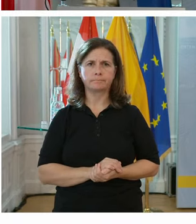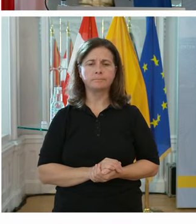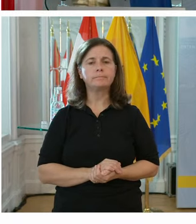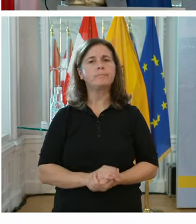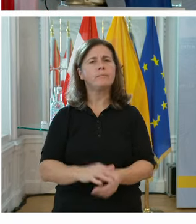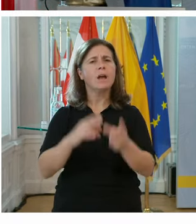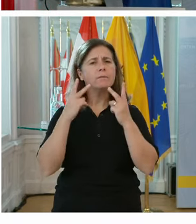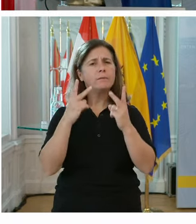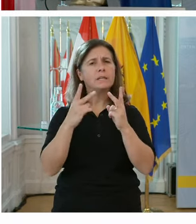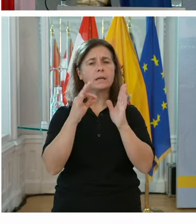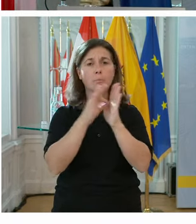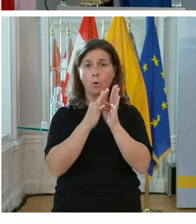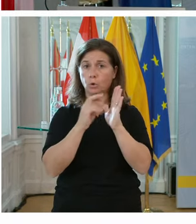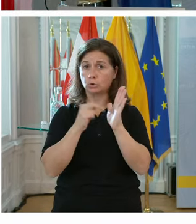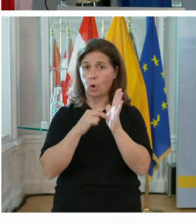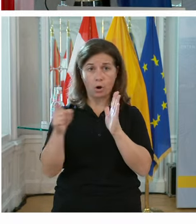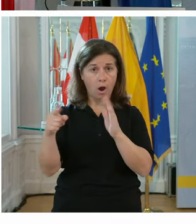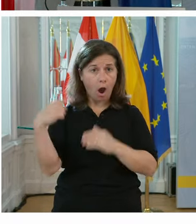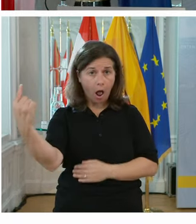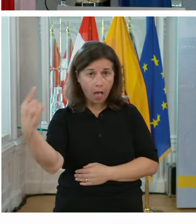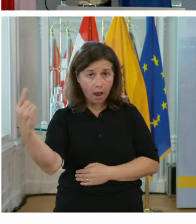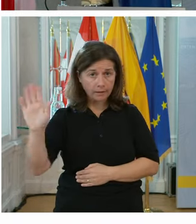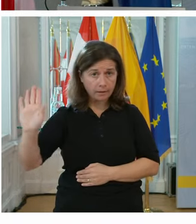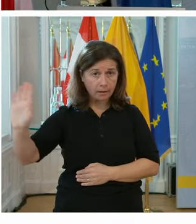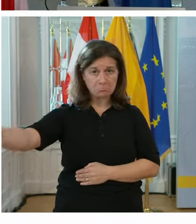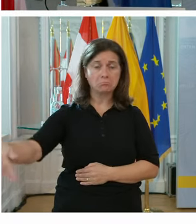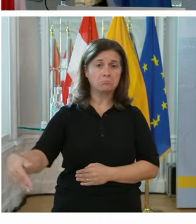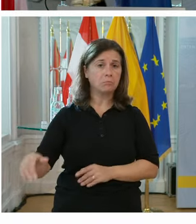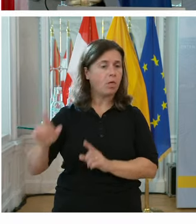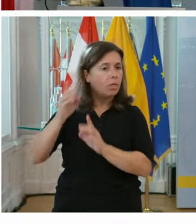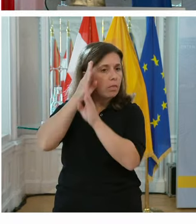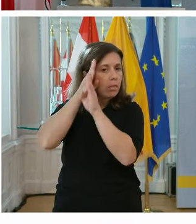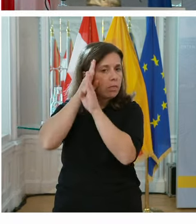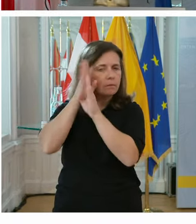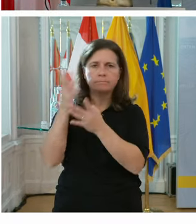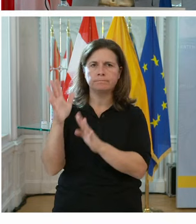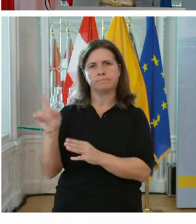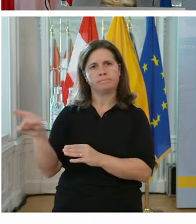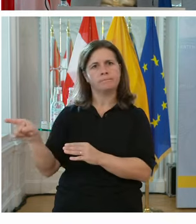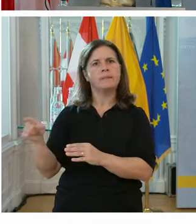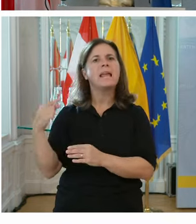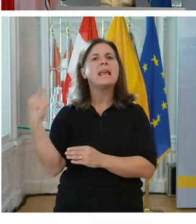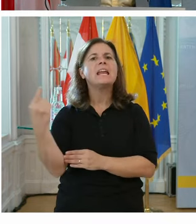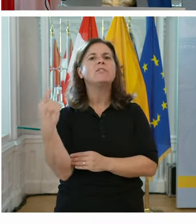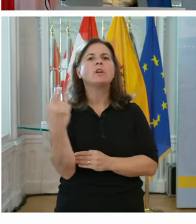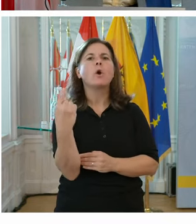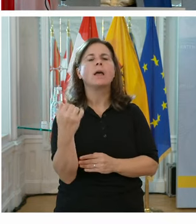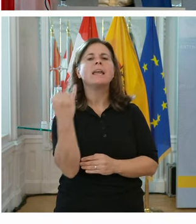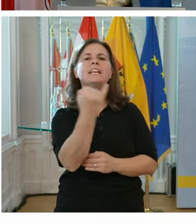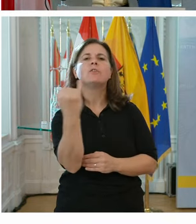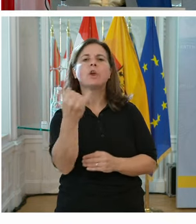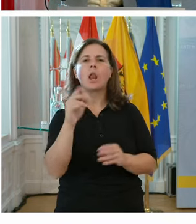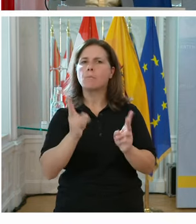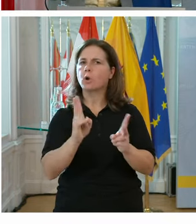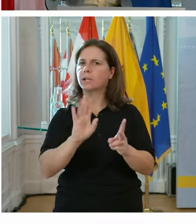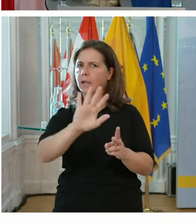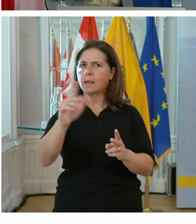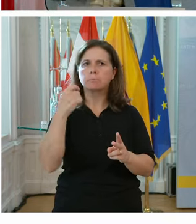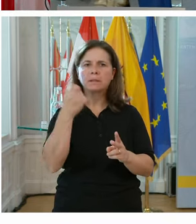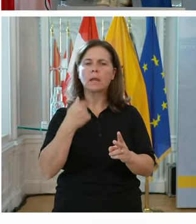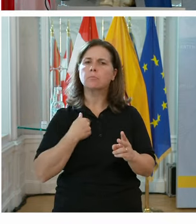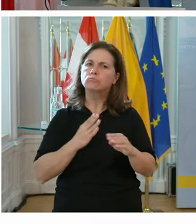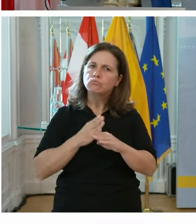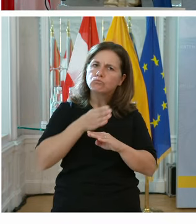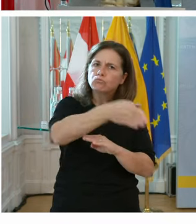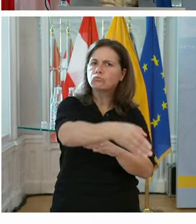Ein wichtiger Punkt, Sie werden nicht alleine gelassen. Also wir richten uns nach den individuellen Möglichkeiten in Ihrem Betrieb. Wir kommen gerne zu Ihnen, wir